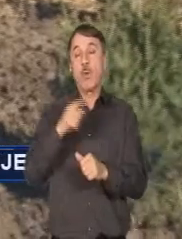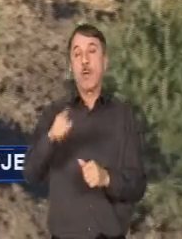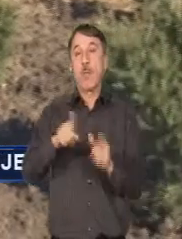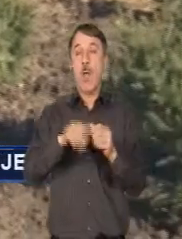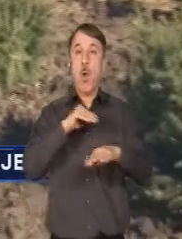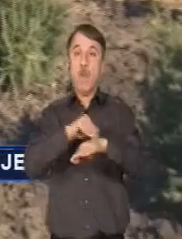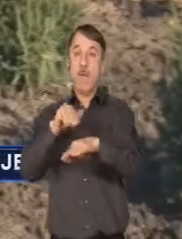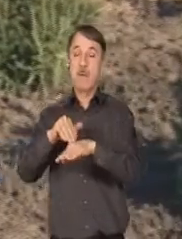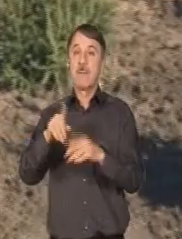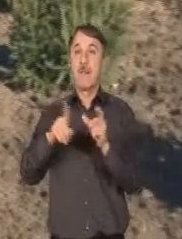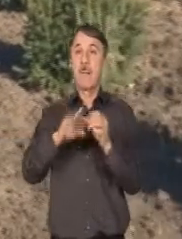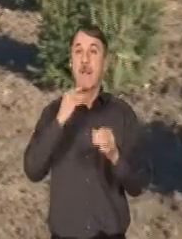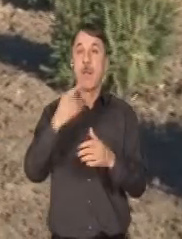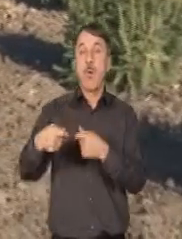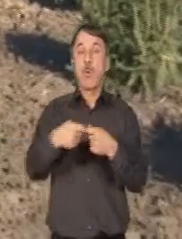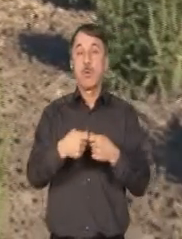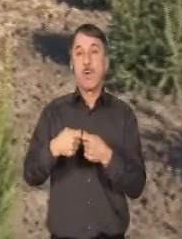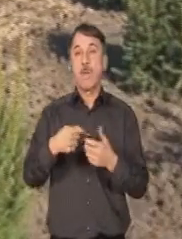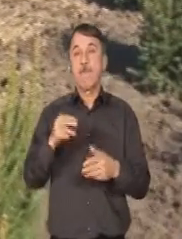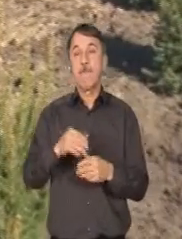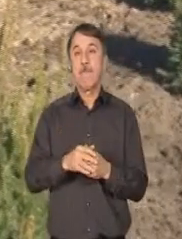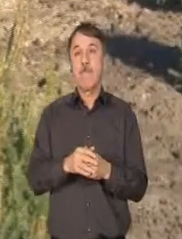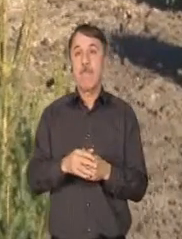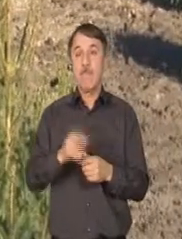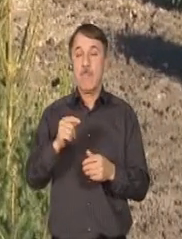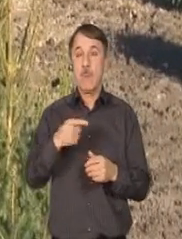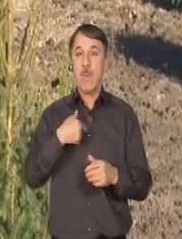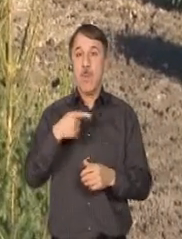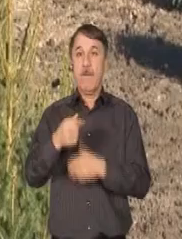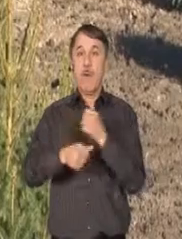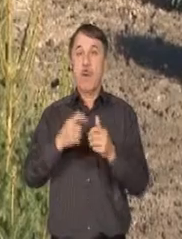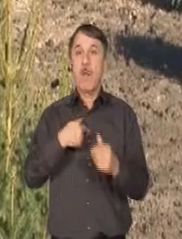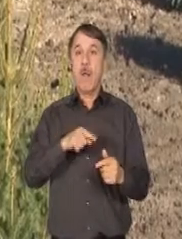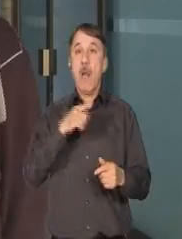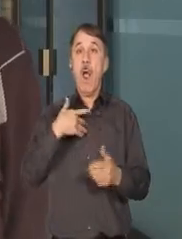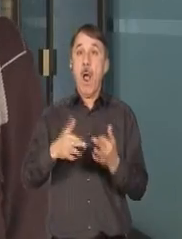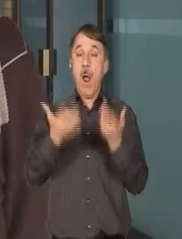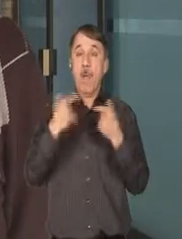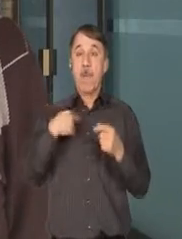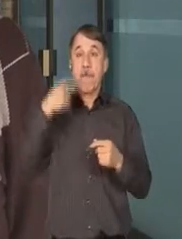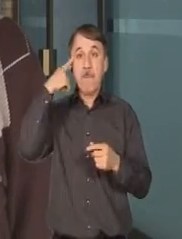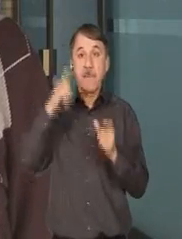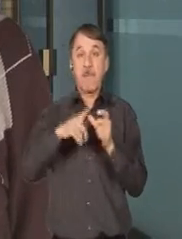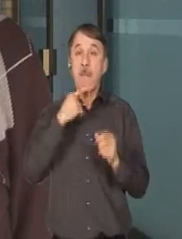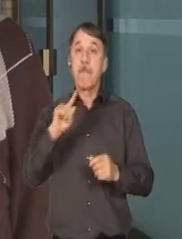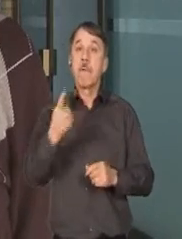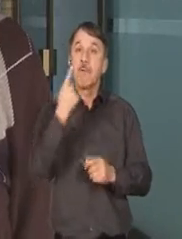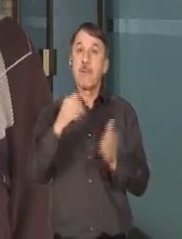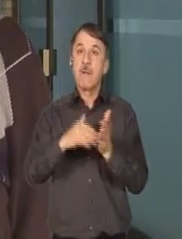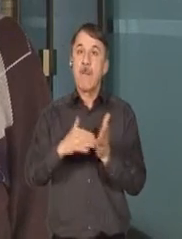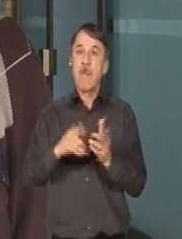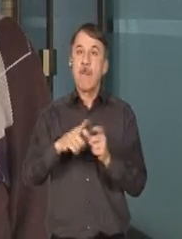iz ovog preduzeća kažu da se na tome ubrzano radi. Dosta toga nedostaje, ali mislim da Novosađani primećuju